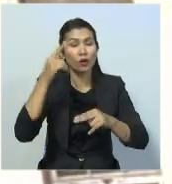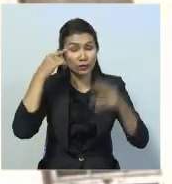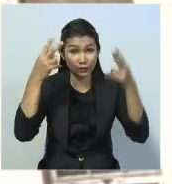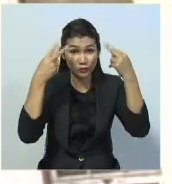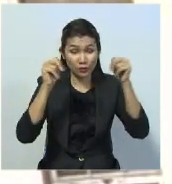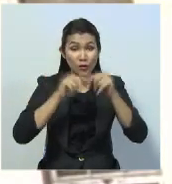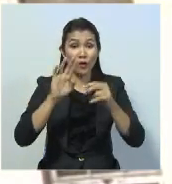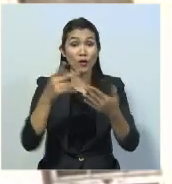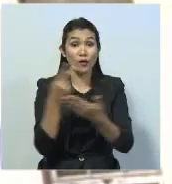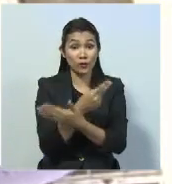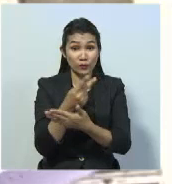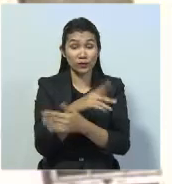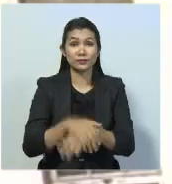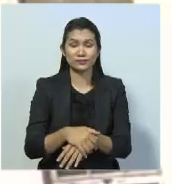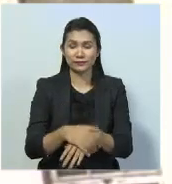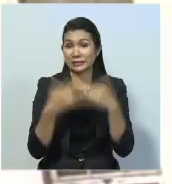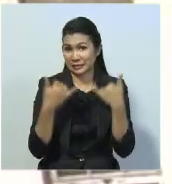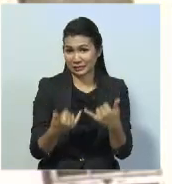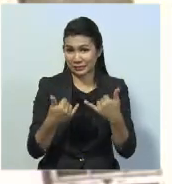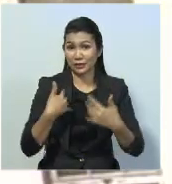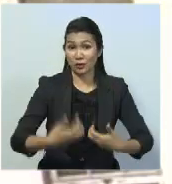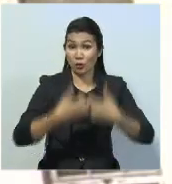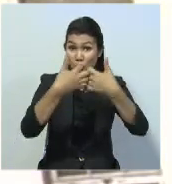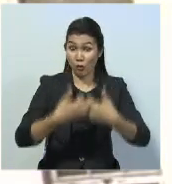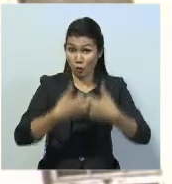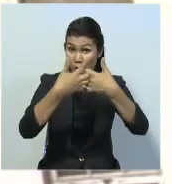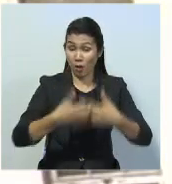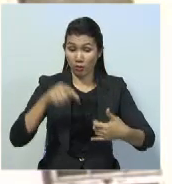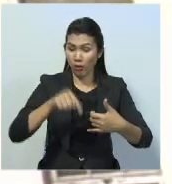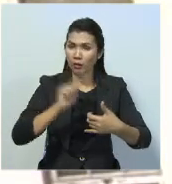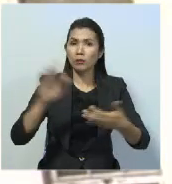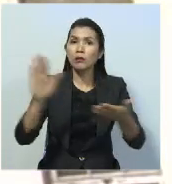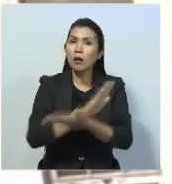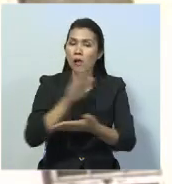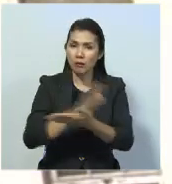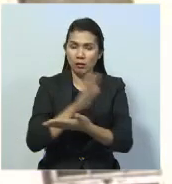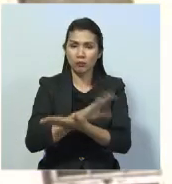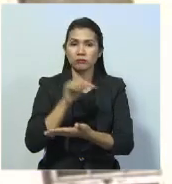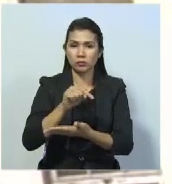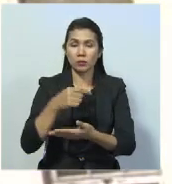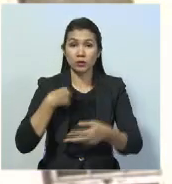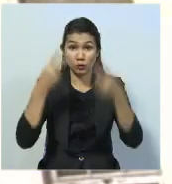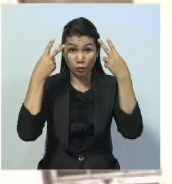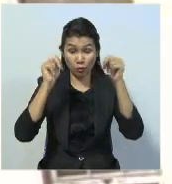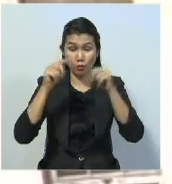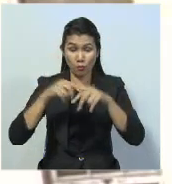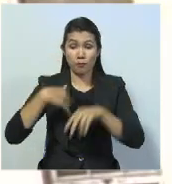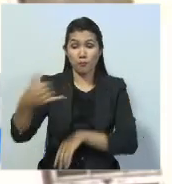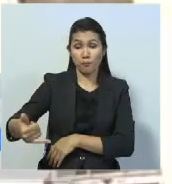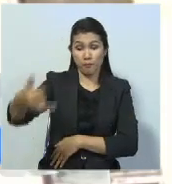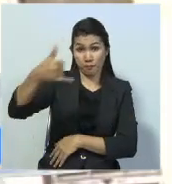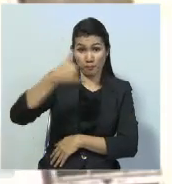ที่จังหวัดกาญจนบุรีนะคะและที่นี่ค่ะก็คือโรงงานกระดาษค่ะซึ่งเป็นจุดหนึ่งค่ะที่นายกรัฐมนตรีจะลงพื้นที่